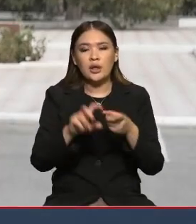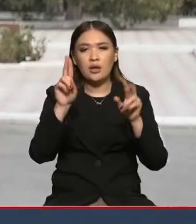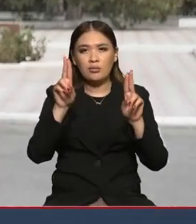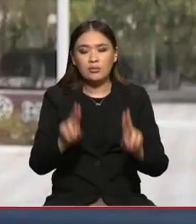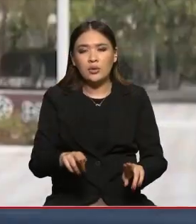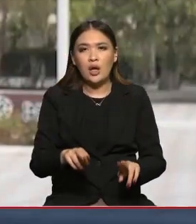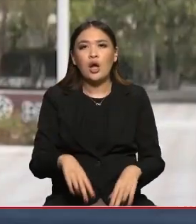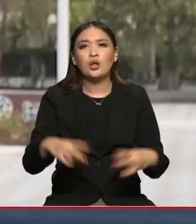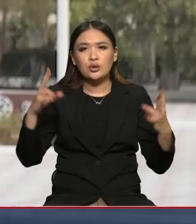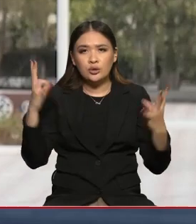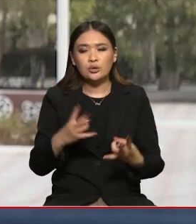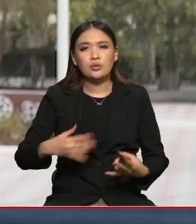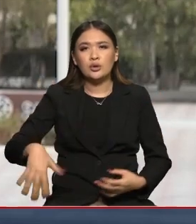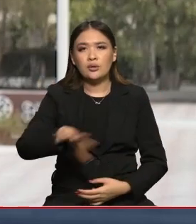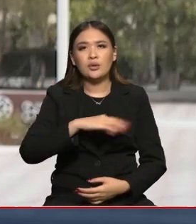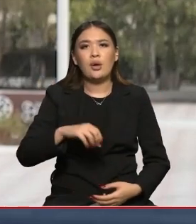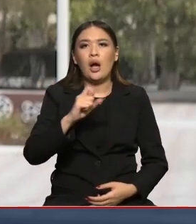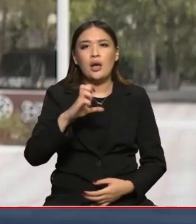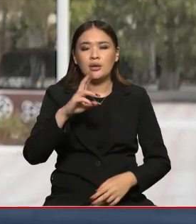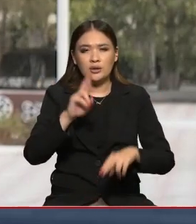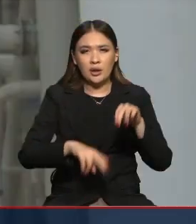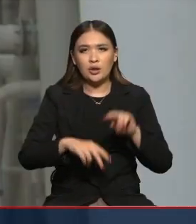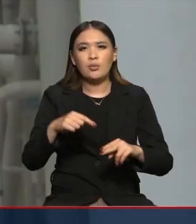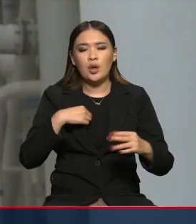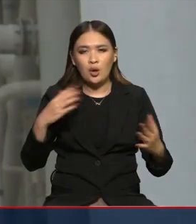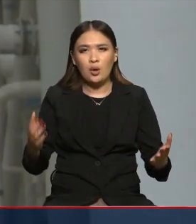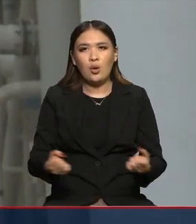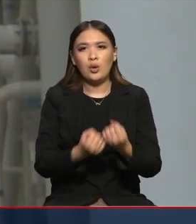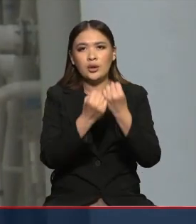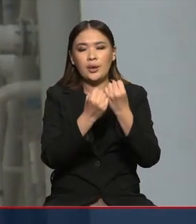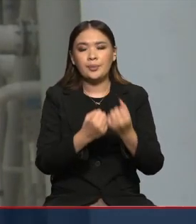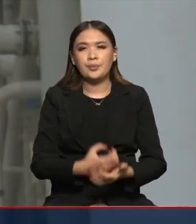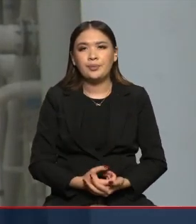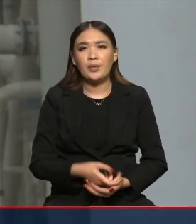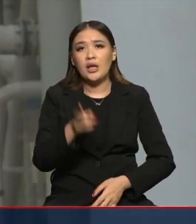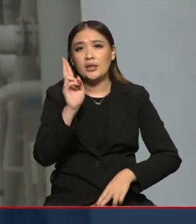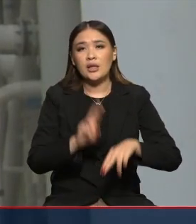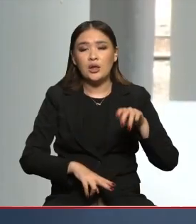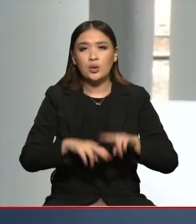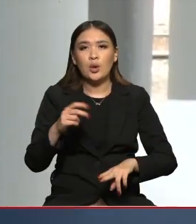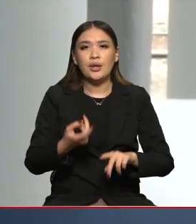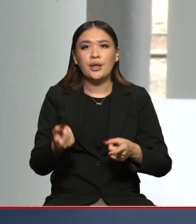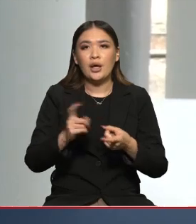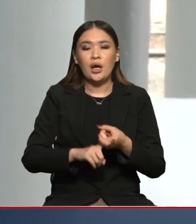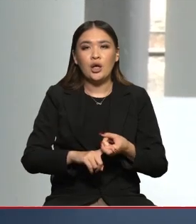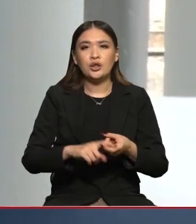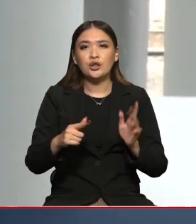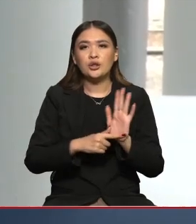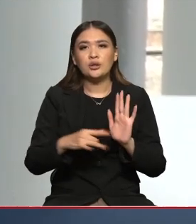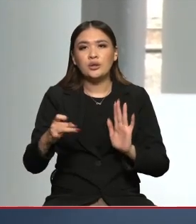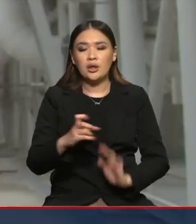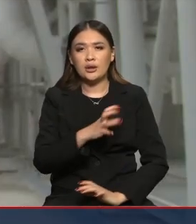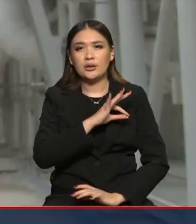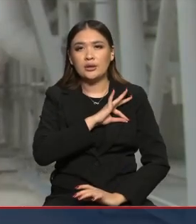энергия ауадай қажет, сондықтан АЭС салынуын қолдаймын. Елімізде салынуы мүмкін энергоблок маектен қарағанда 7 есе тиімді.